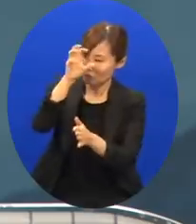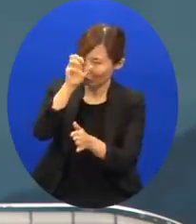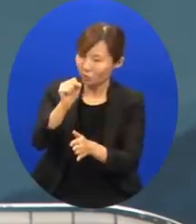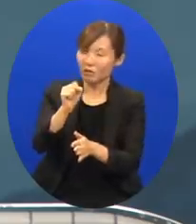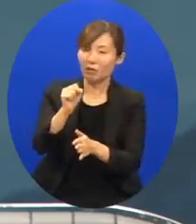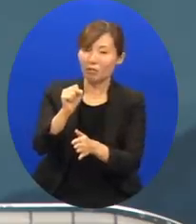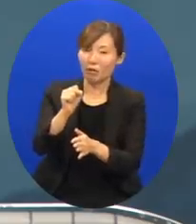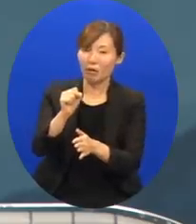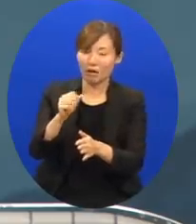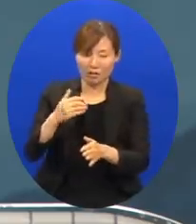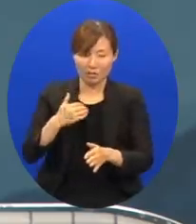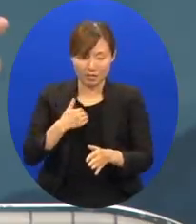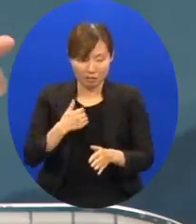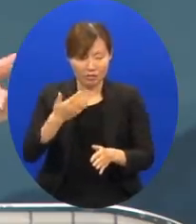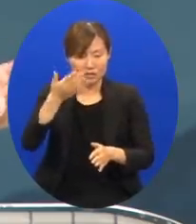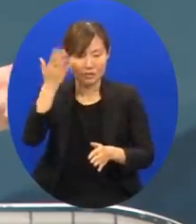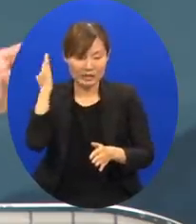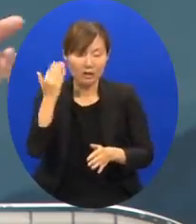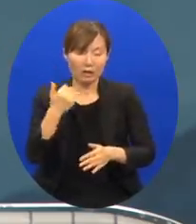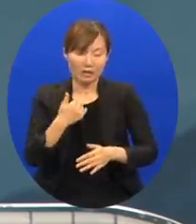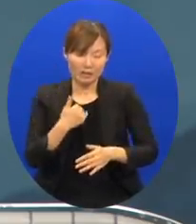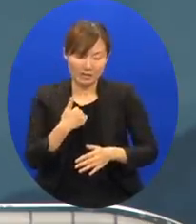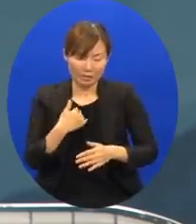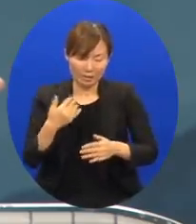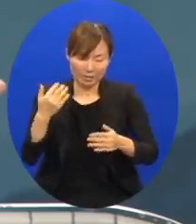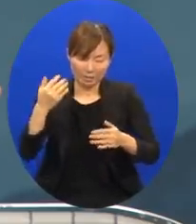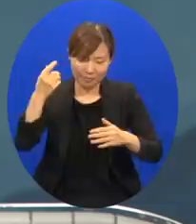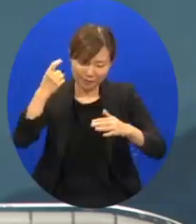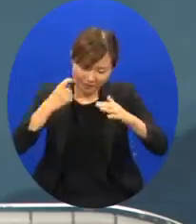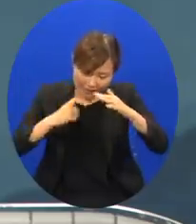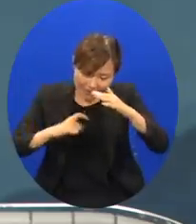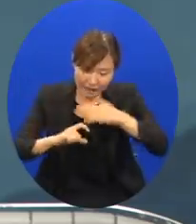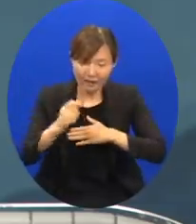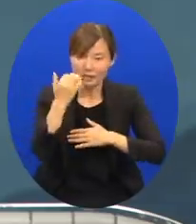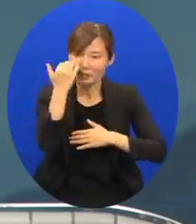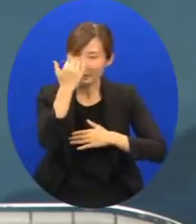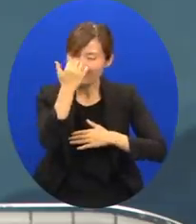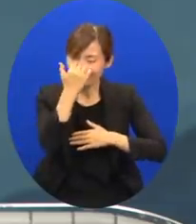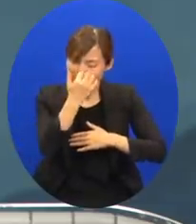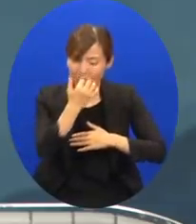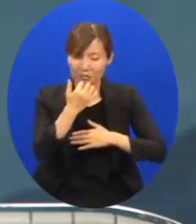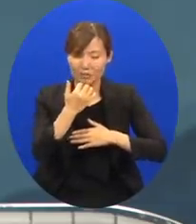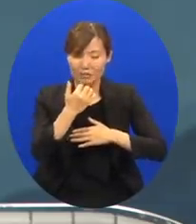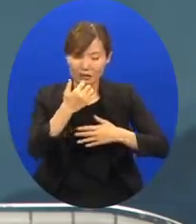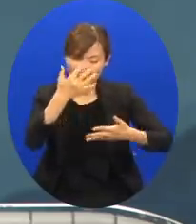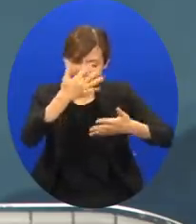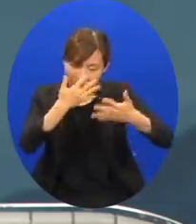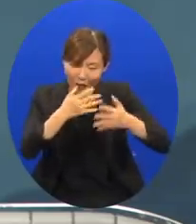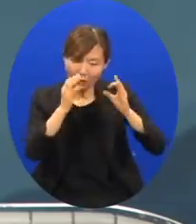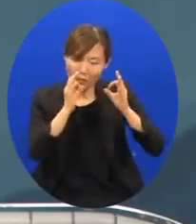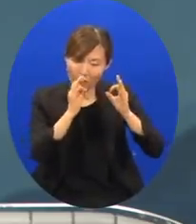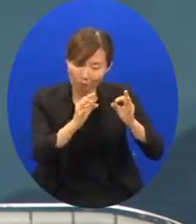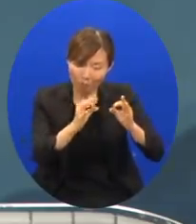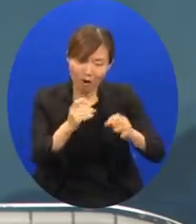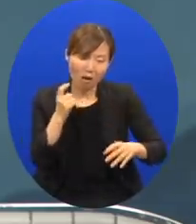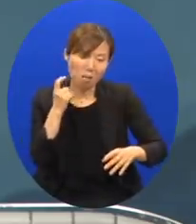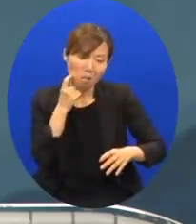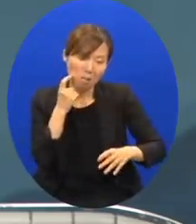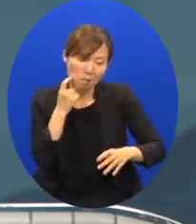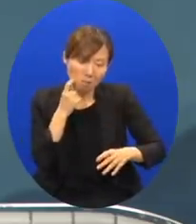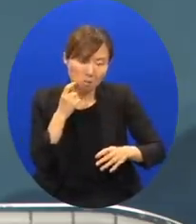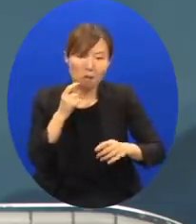음란물을 보고 가지 말아야 될 때를 다니고 자기는 그렇게 살아 따라 그런데